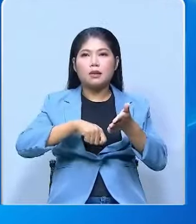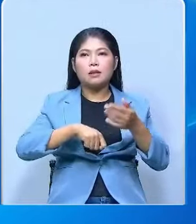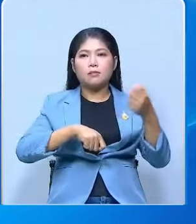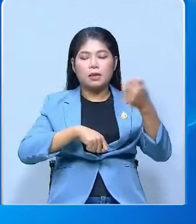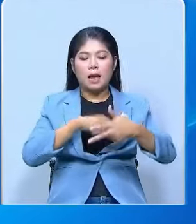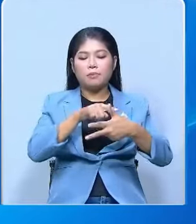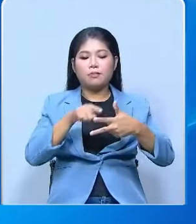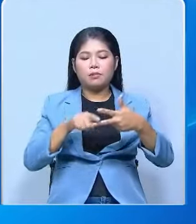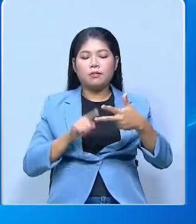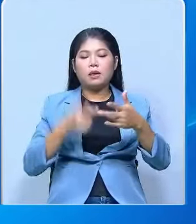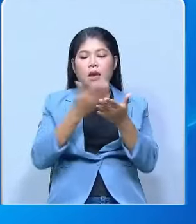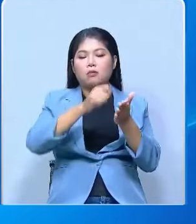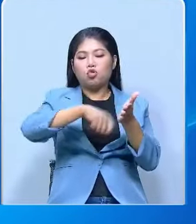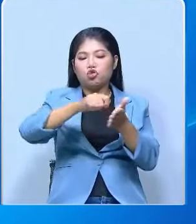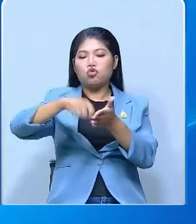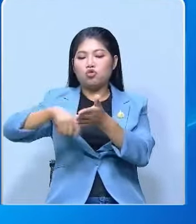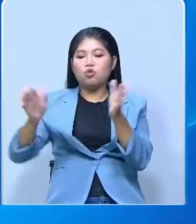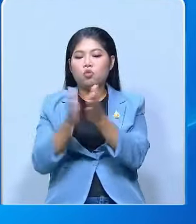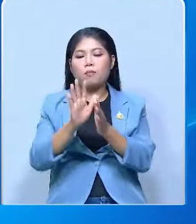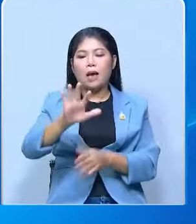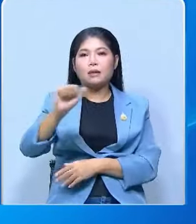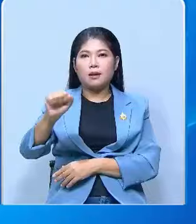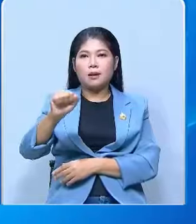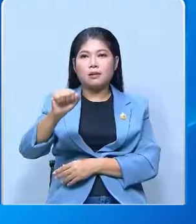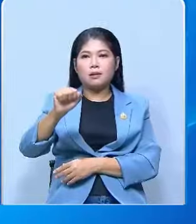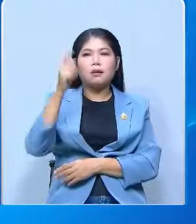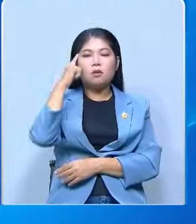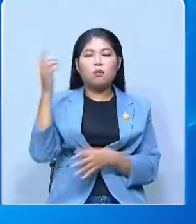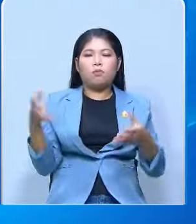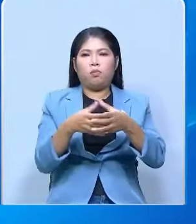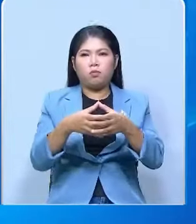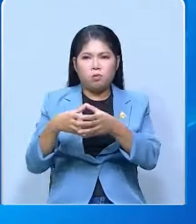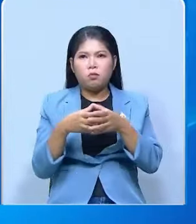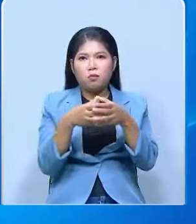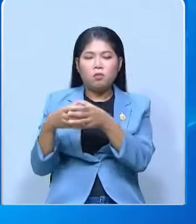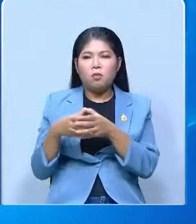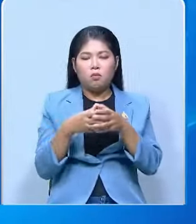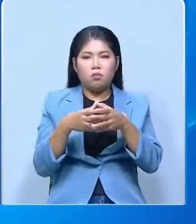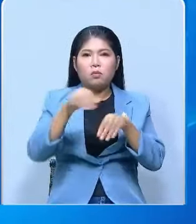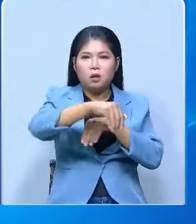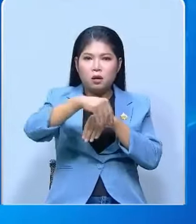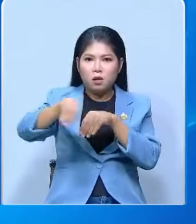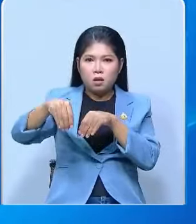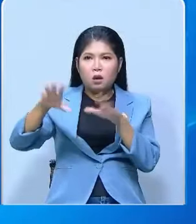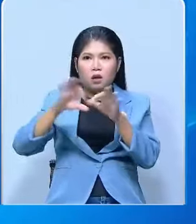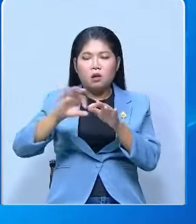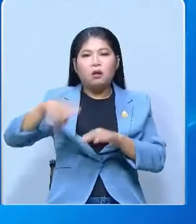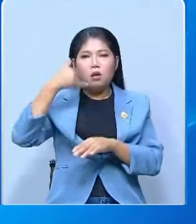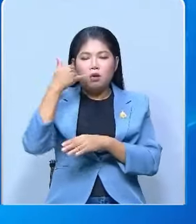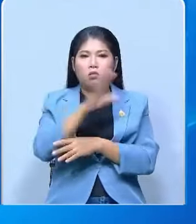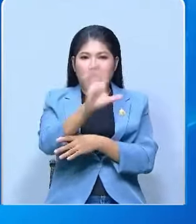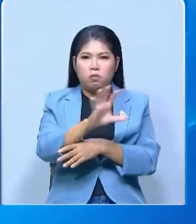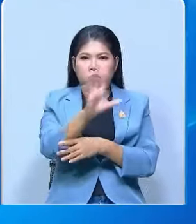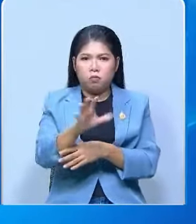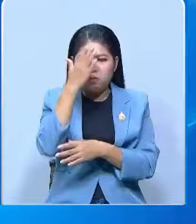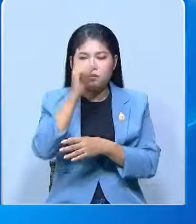บ นำเงินออกไปใช้จ่ายกว่า 500,000 บาทและเชื่อว่าคนร้ายกลุ่มนี้น่าจะมีความเชื่อมโยงกับแก๊งที่ทำพวกคอลเซ็นเตอร์ต่างๆด้วยเพราะว่